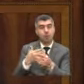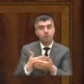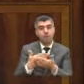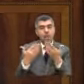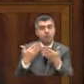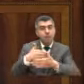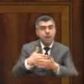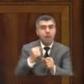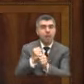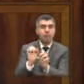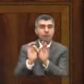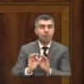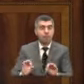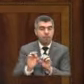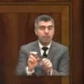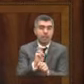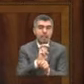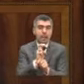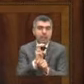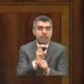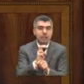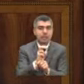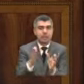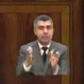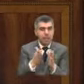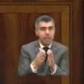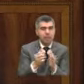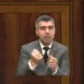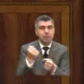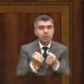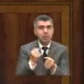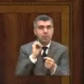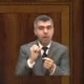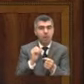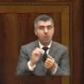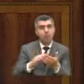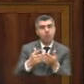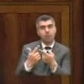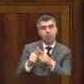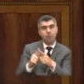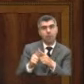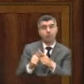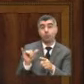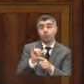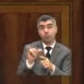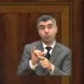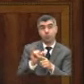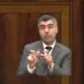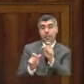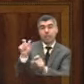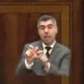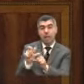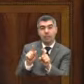باش غادي يعيش هذاك مول الطاكسي الصغير ومول الطاكسي الكبير ومول الكاميو ومول الهوندا وغيرهم، باش غادي يعيشوا هذوك صحاب